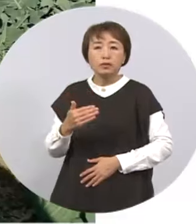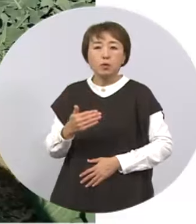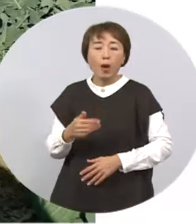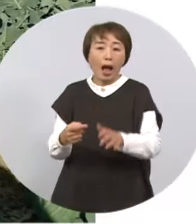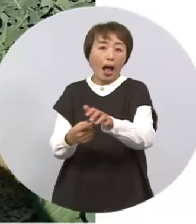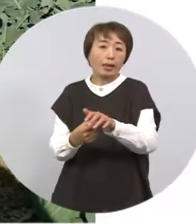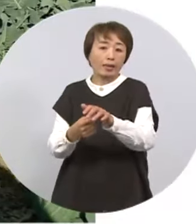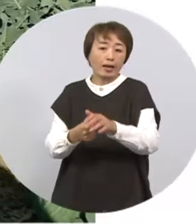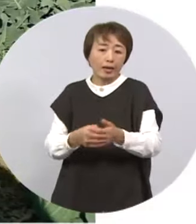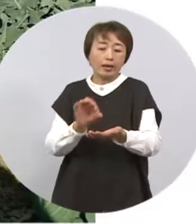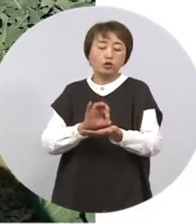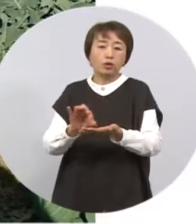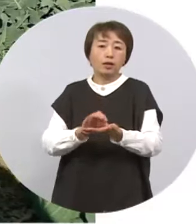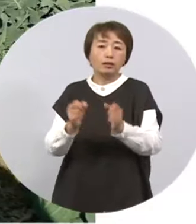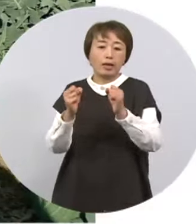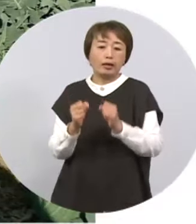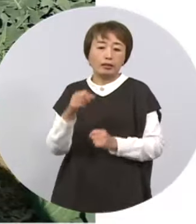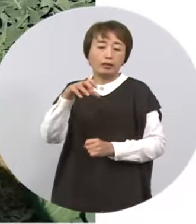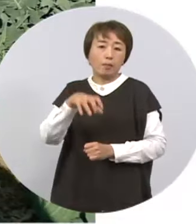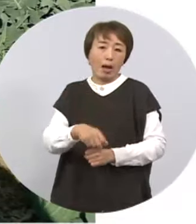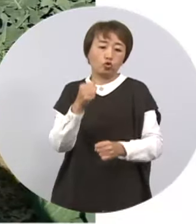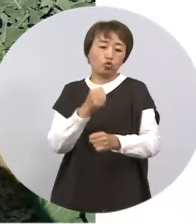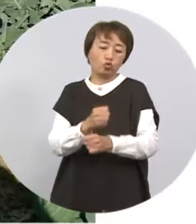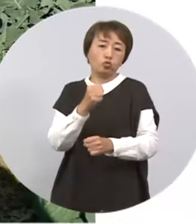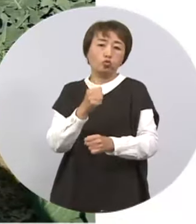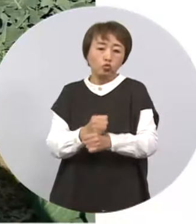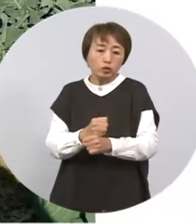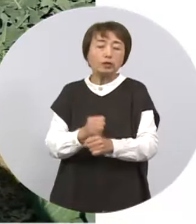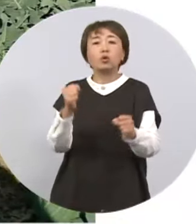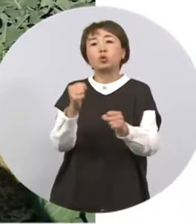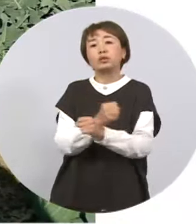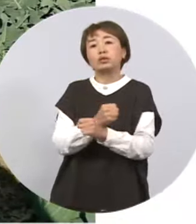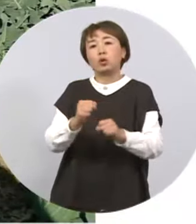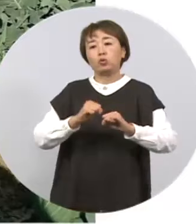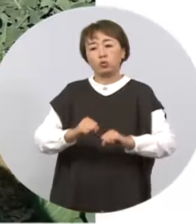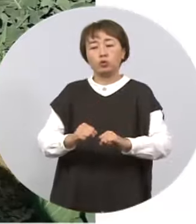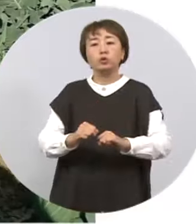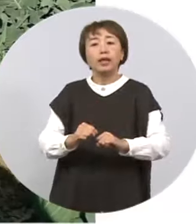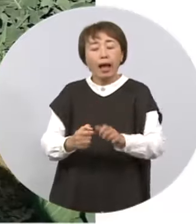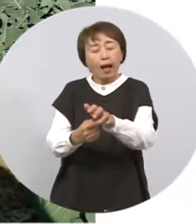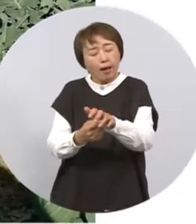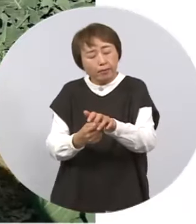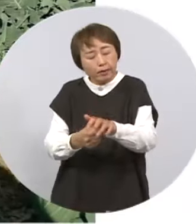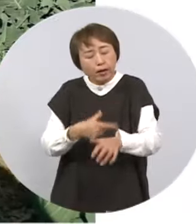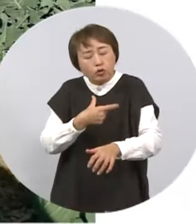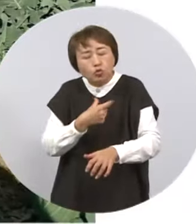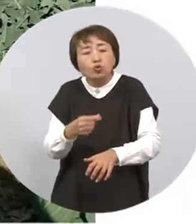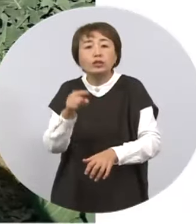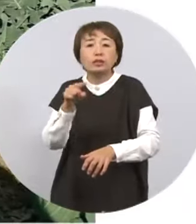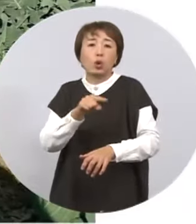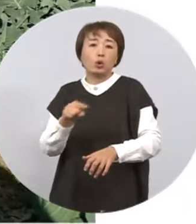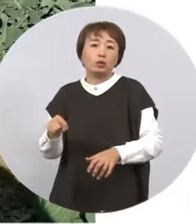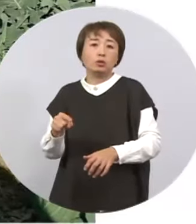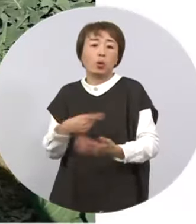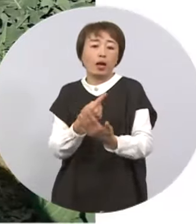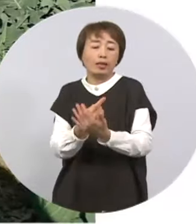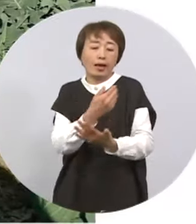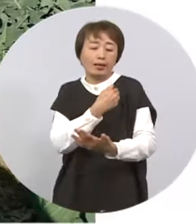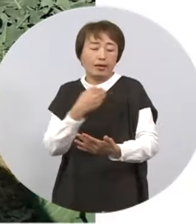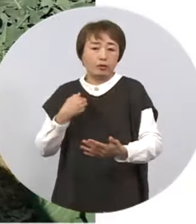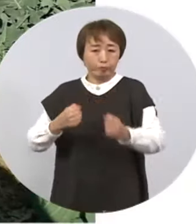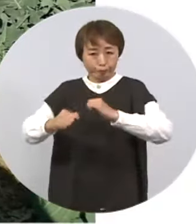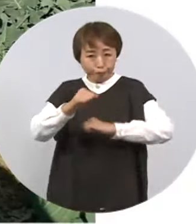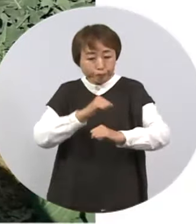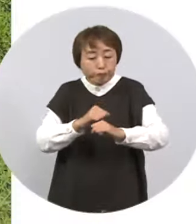居場所事業ということで、こちらの畑を利用して畑が好きな方が参加していただけるような活動をしております